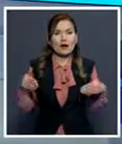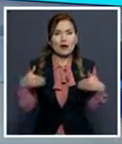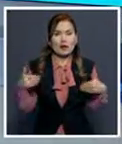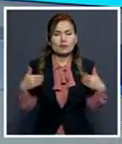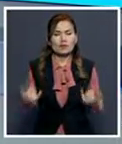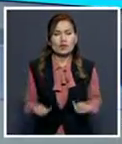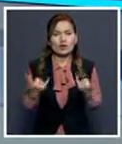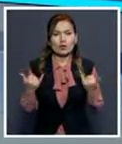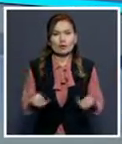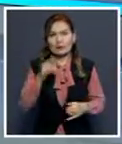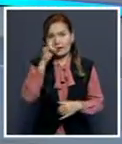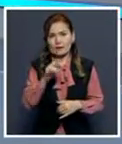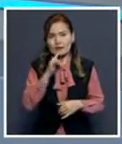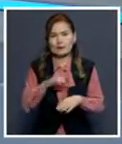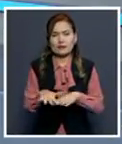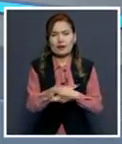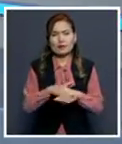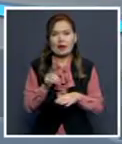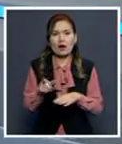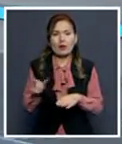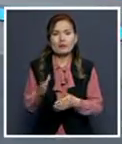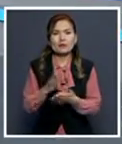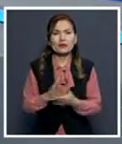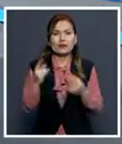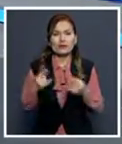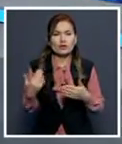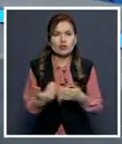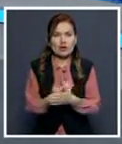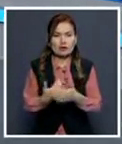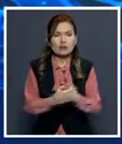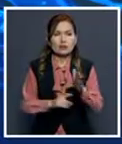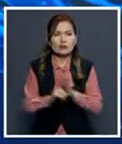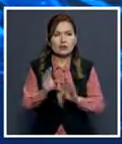Армысыздар, ұлттық арнаның тікелей эфирінде ақпарат, студияда Қайрат Айдас және Самал Нұрым.